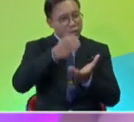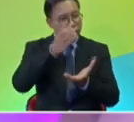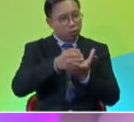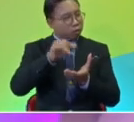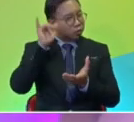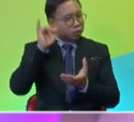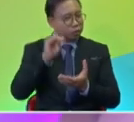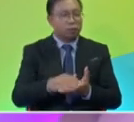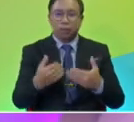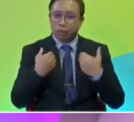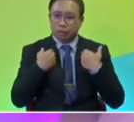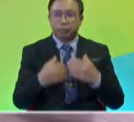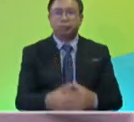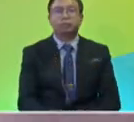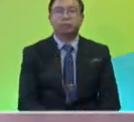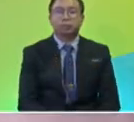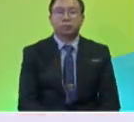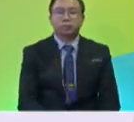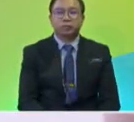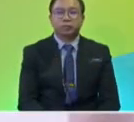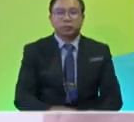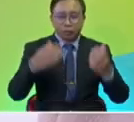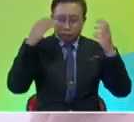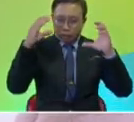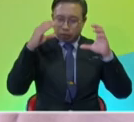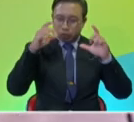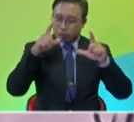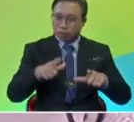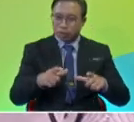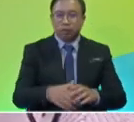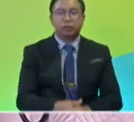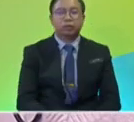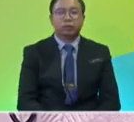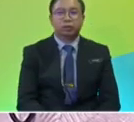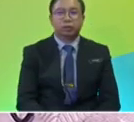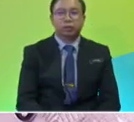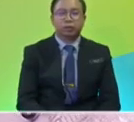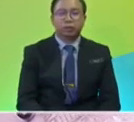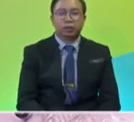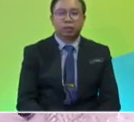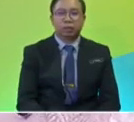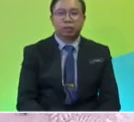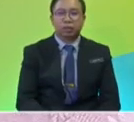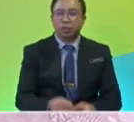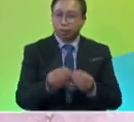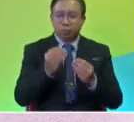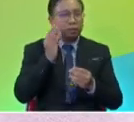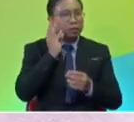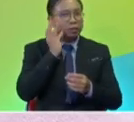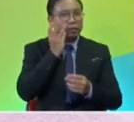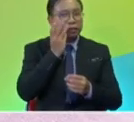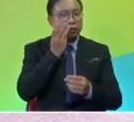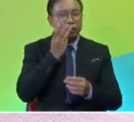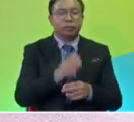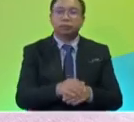Ah ada lebihan cawan ni kan Cikgu ah Letakkan yang dalam ini Cikgu letak beras ada beras kan lebihan beras tu ah